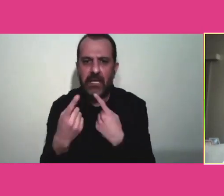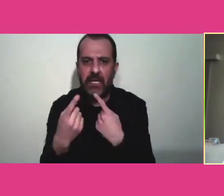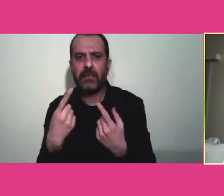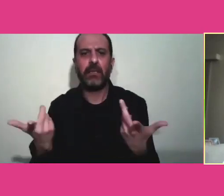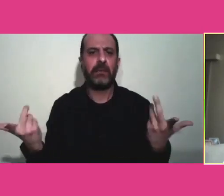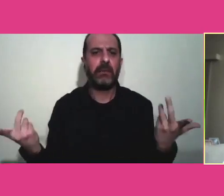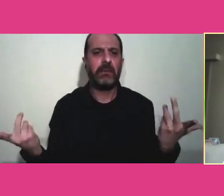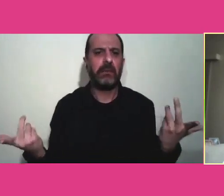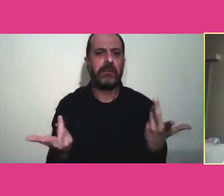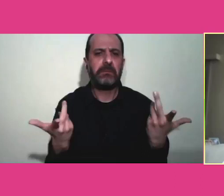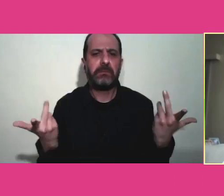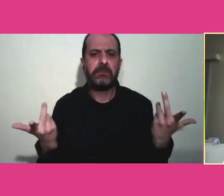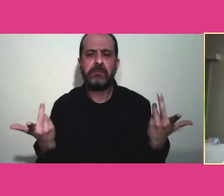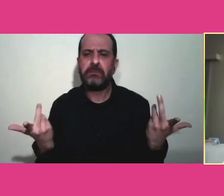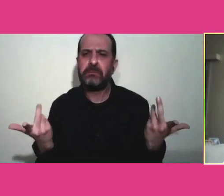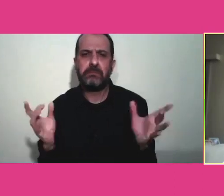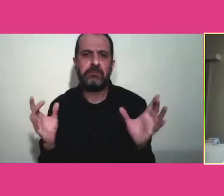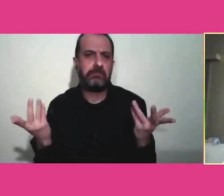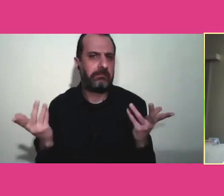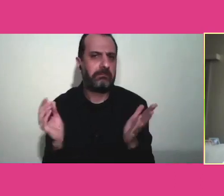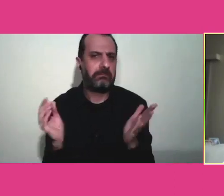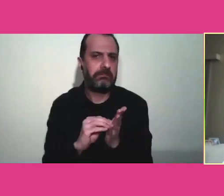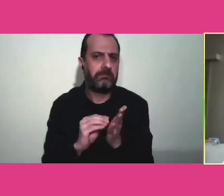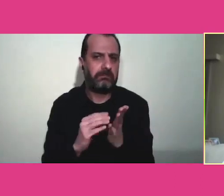τις διαβάσουμε.